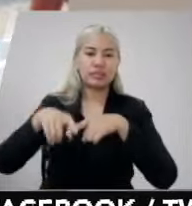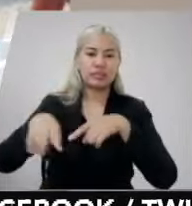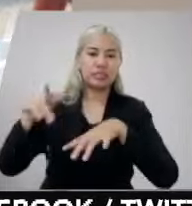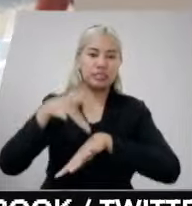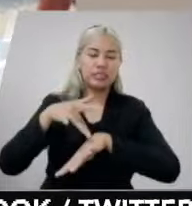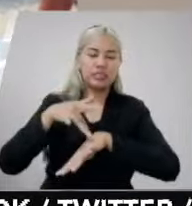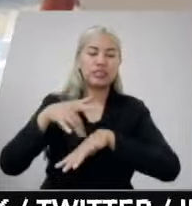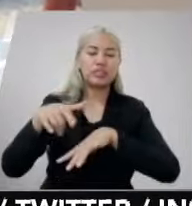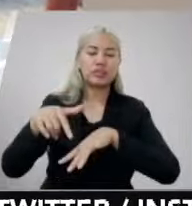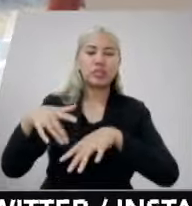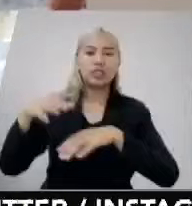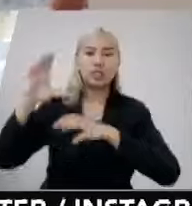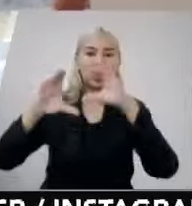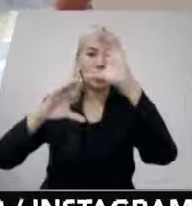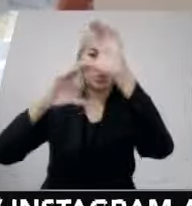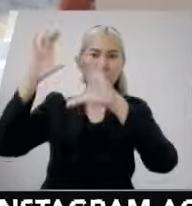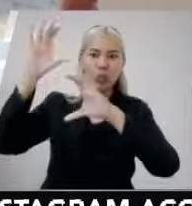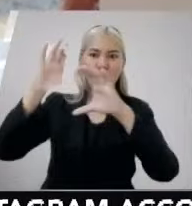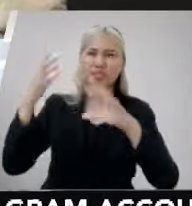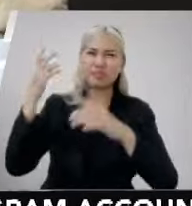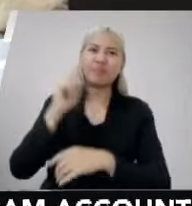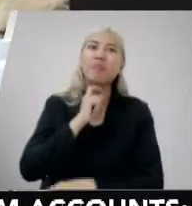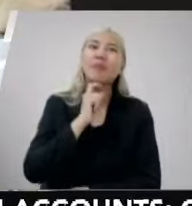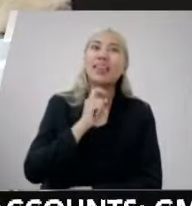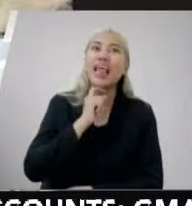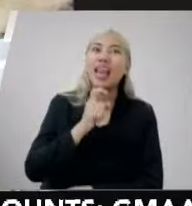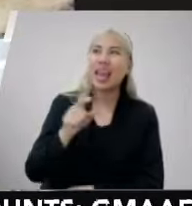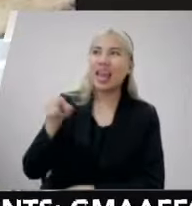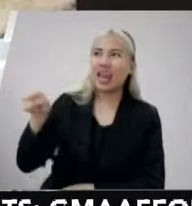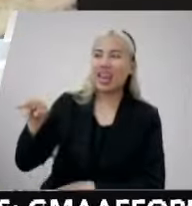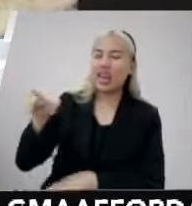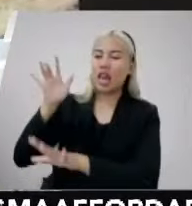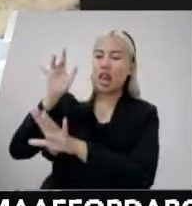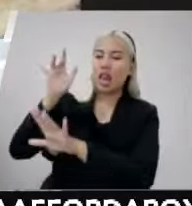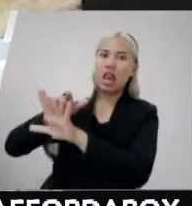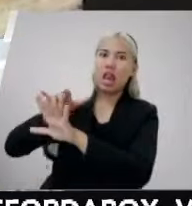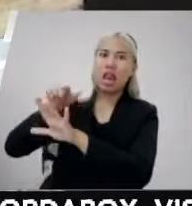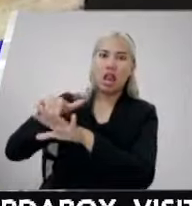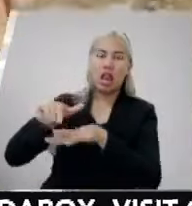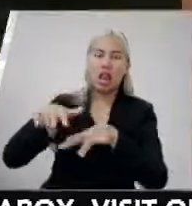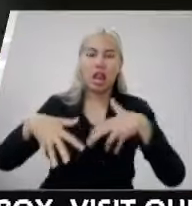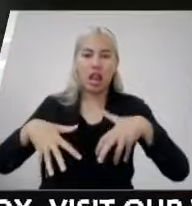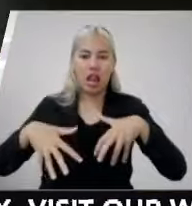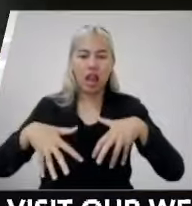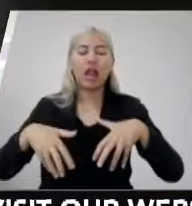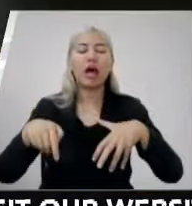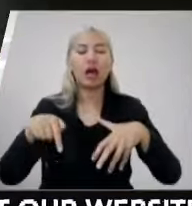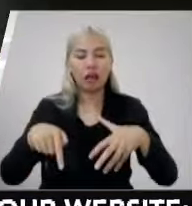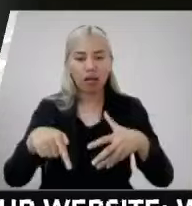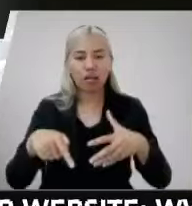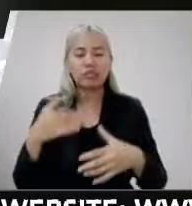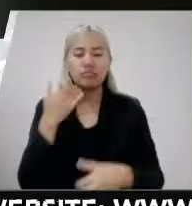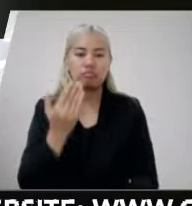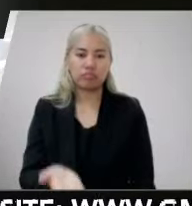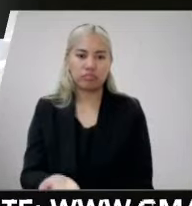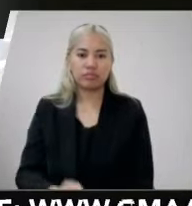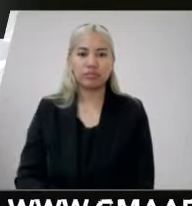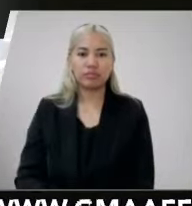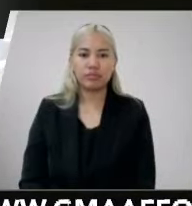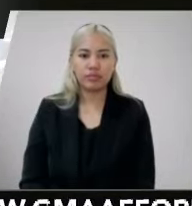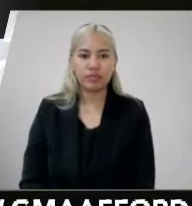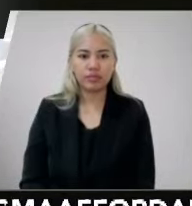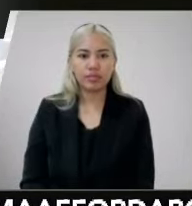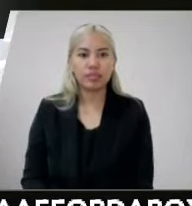scaffolding na nakadikit sa live wire walang nakikitang fall play ang pulisya s sityo naman sa Barangay